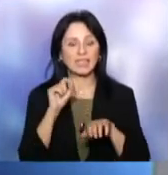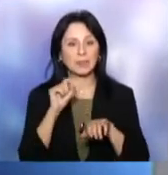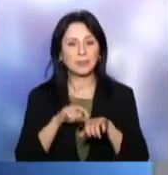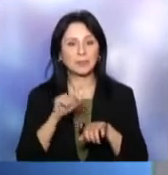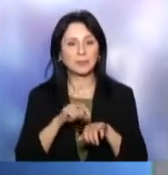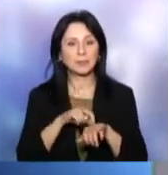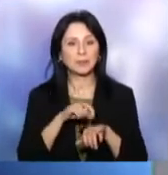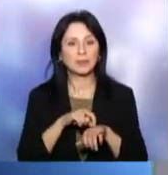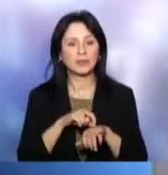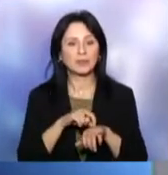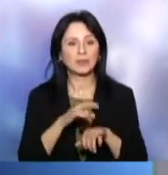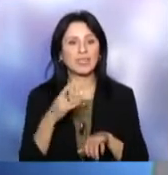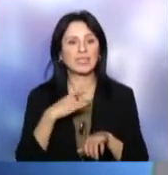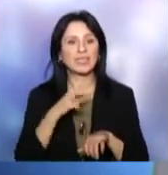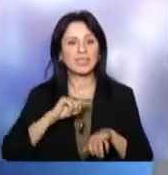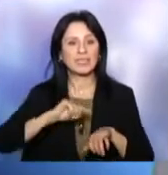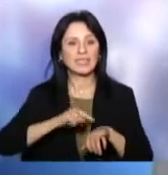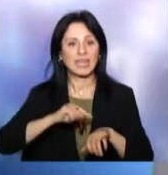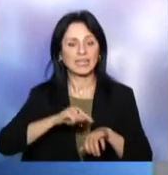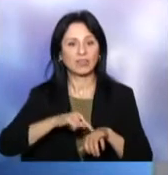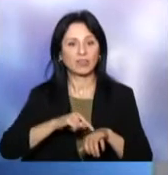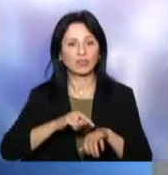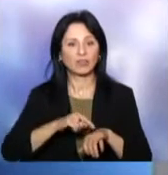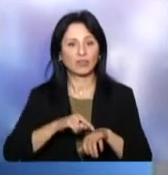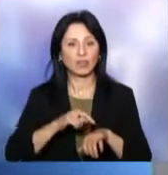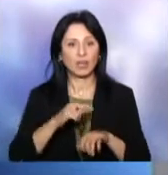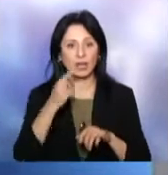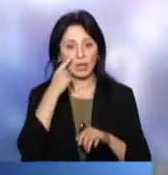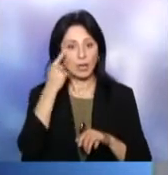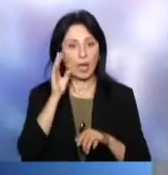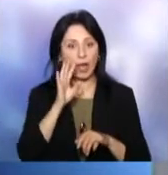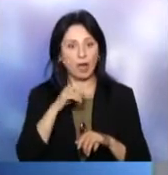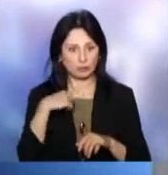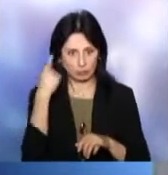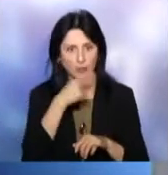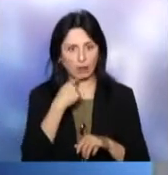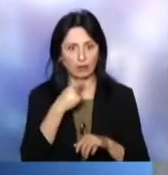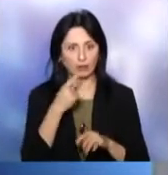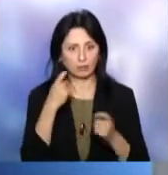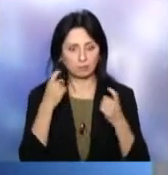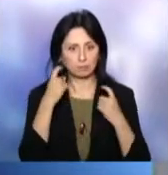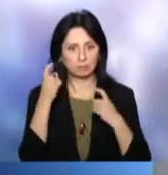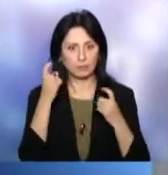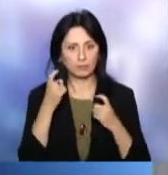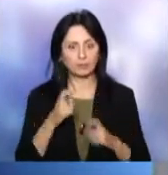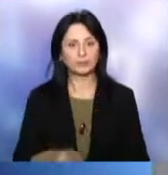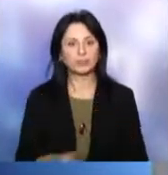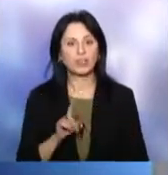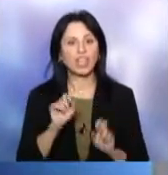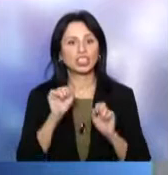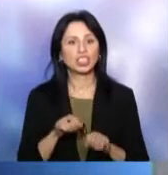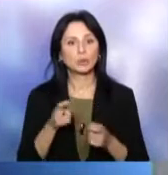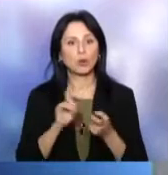გამონაყარი, უფრო სწორედ თეთრი წერტილები, არა ქუთუთოს მიდამოში, არამედ სახის დანარჩენ ნაწილში. რას